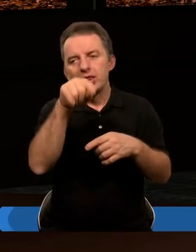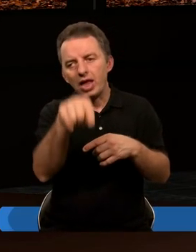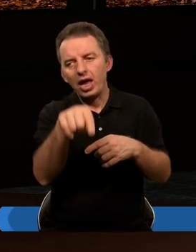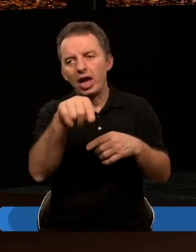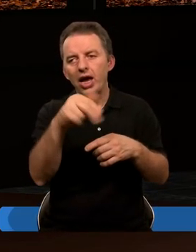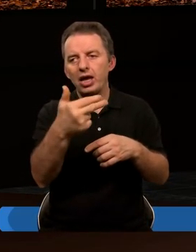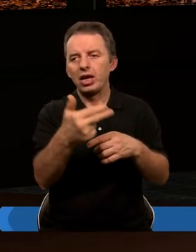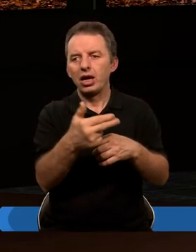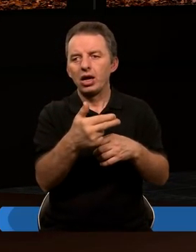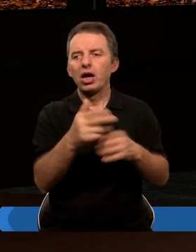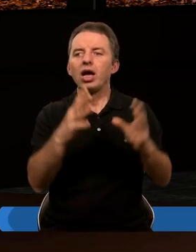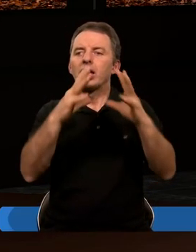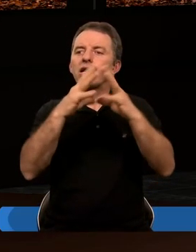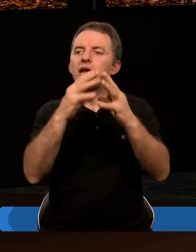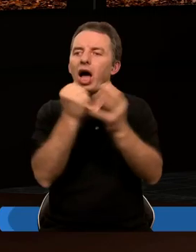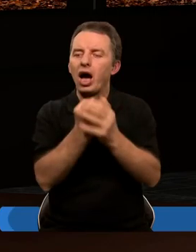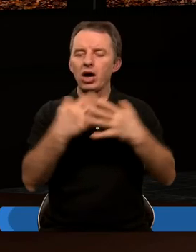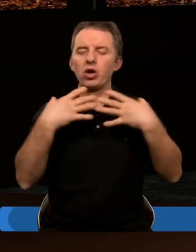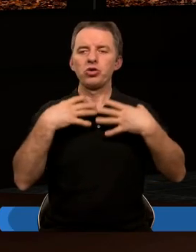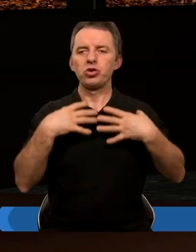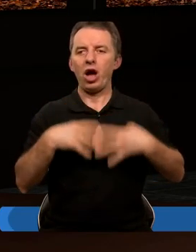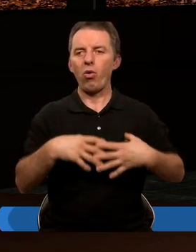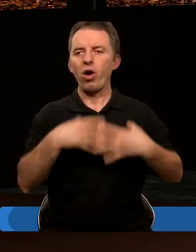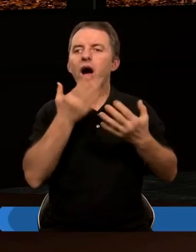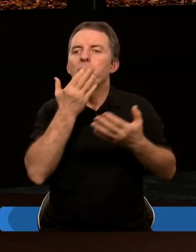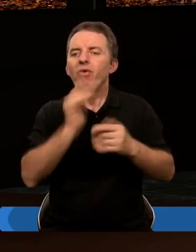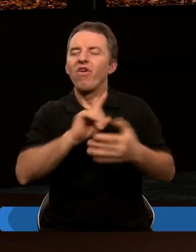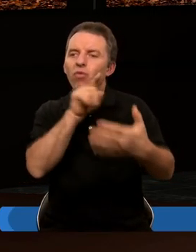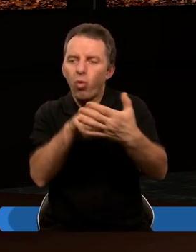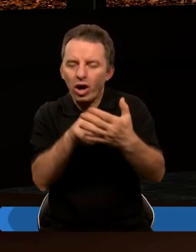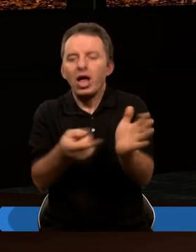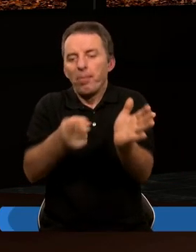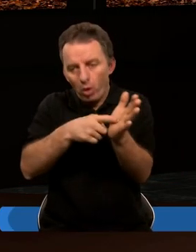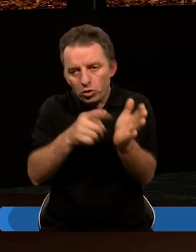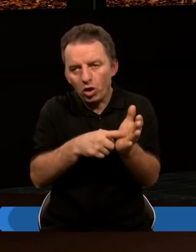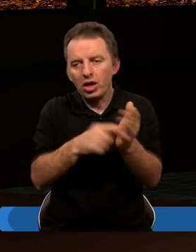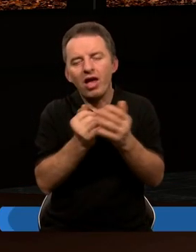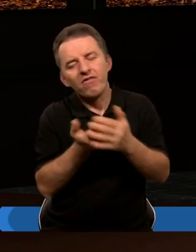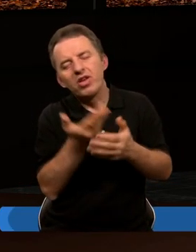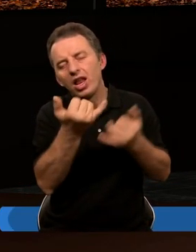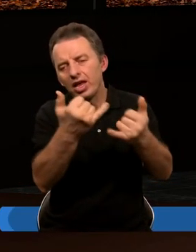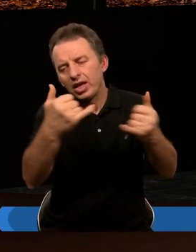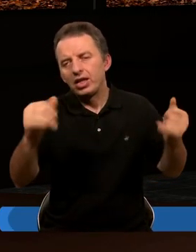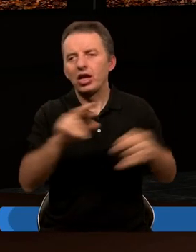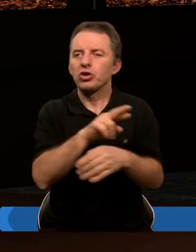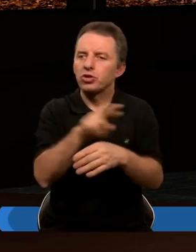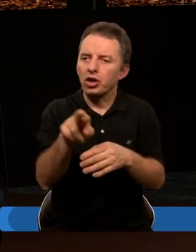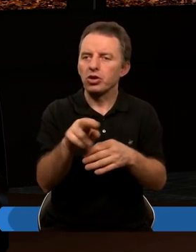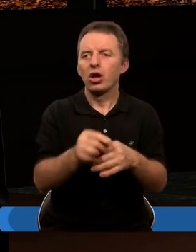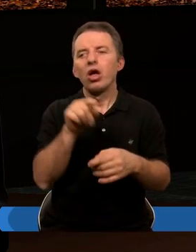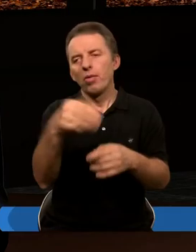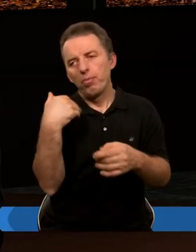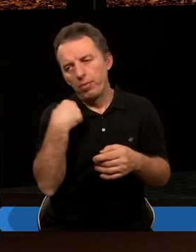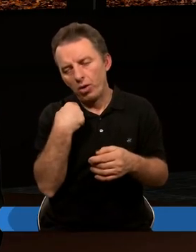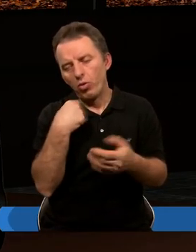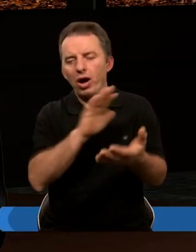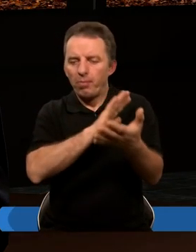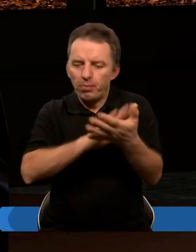zakon ciała mówi, a właśnie pożądaj, czy wiele innych rzeczy. No i był w